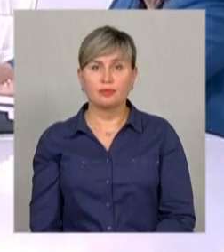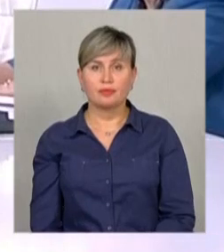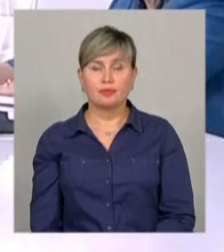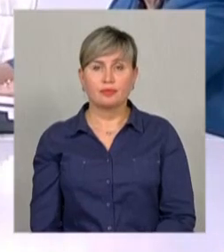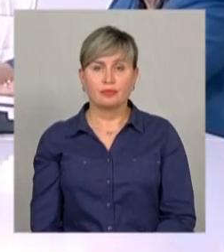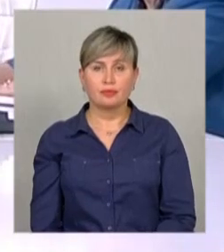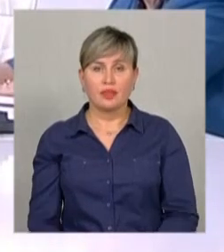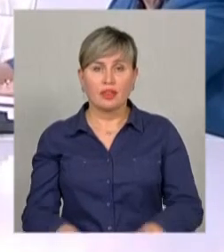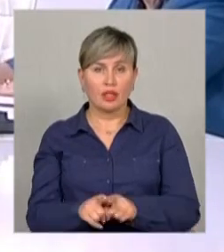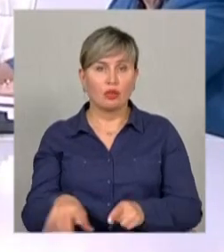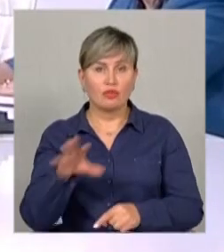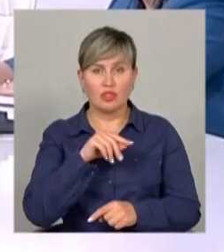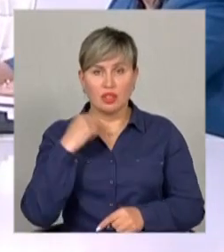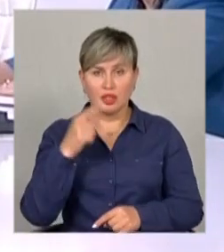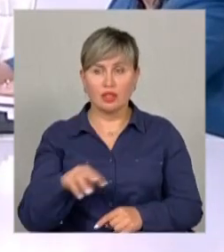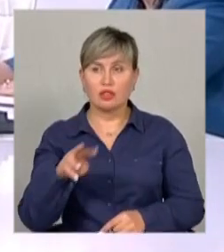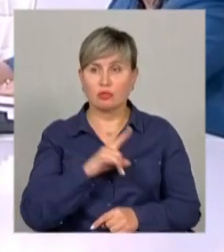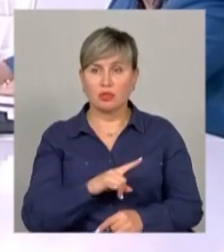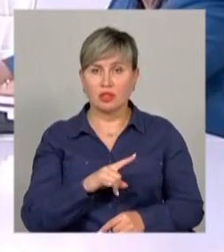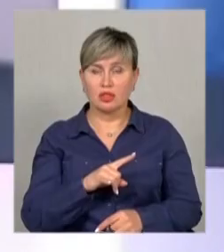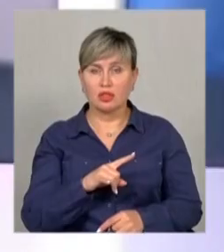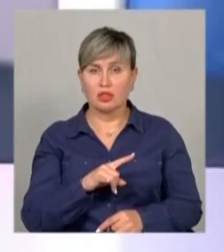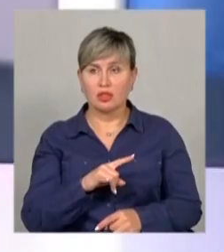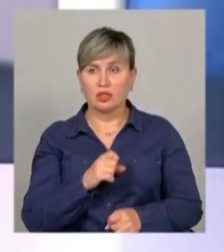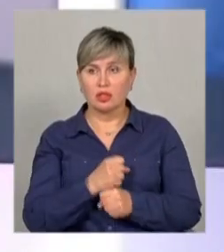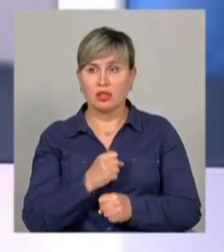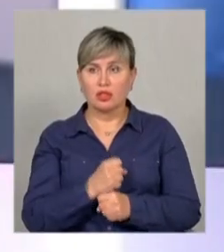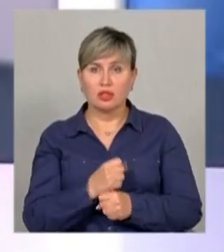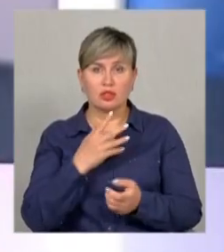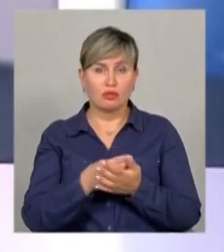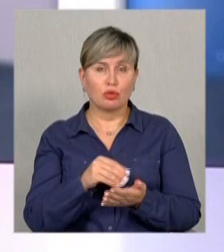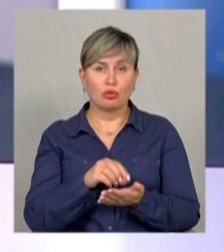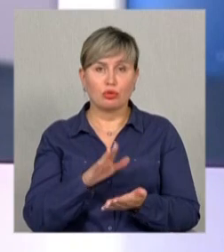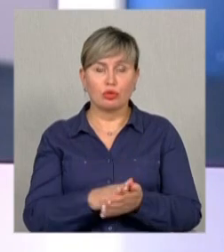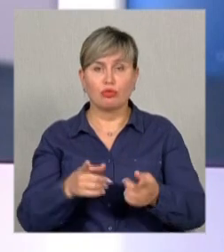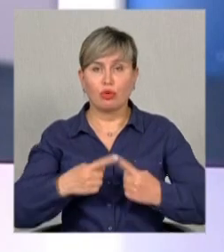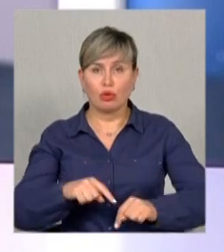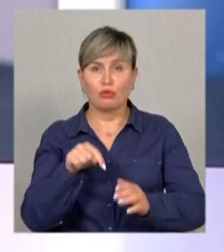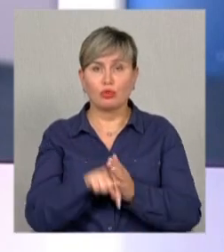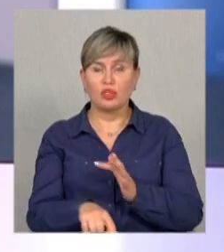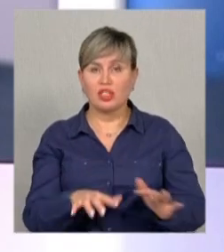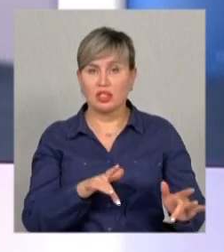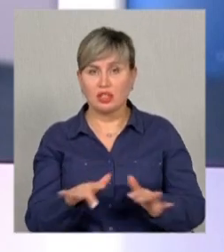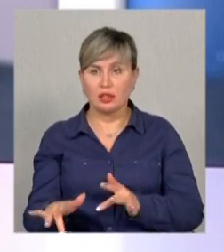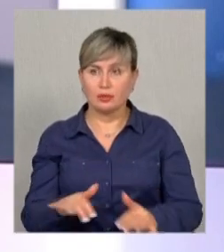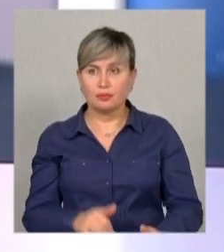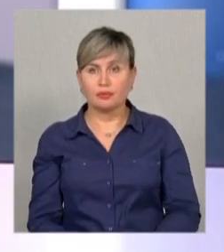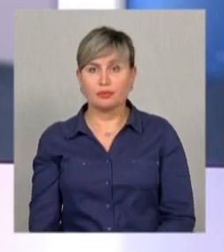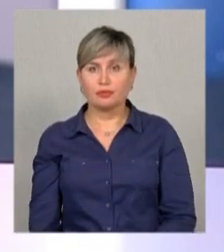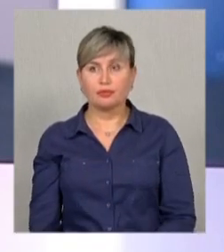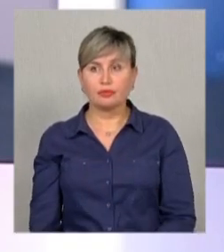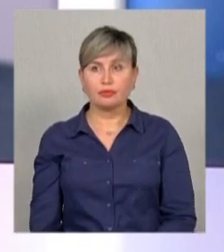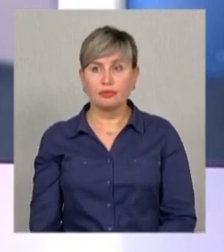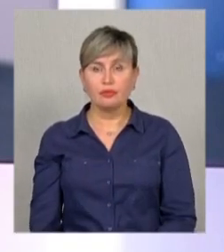Таких всех лиц мы ставим на свой учет в органах внутренних дел. С